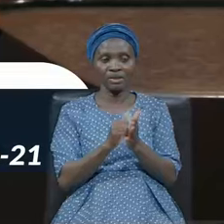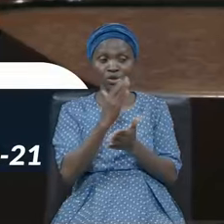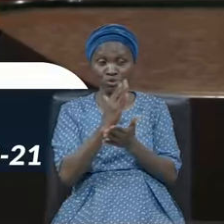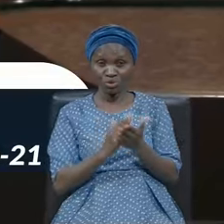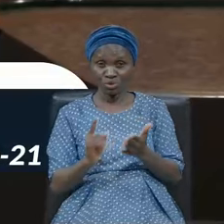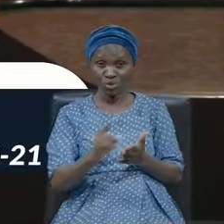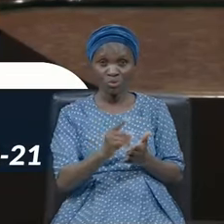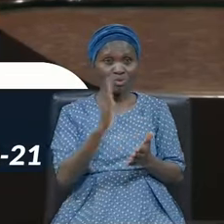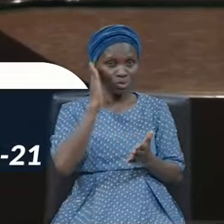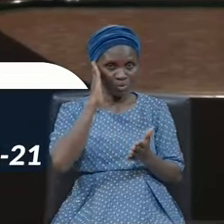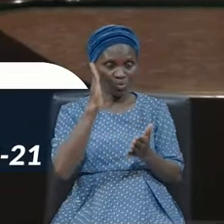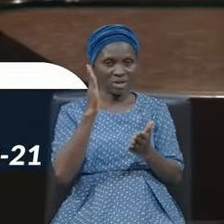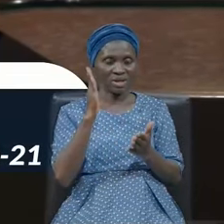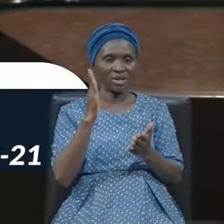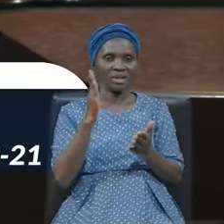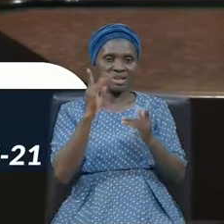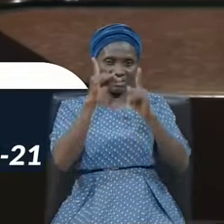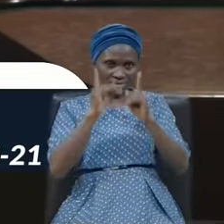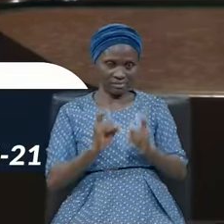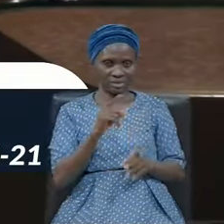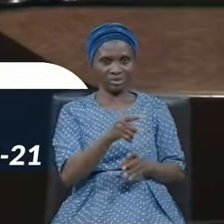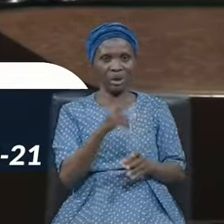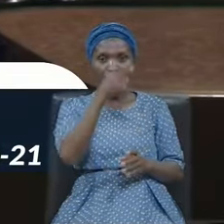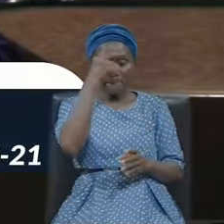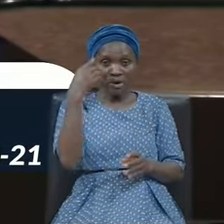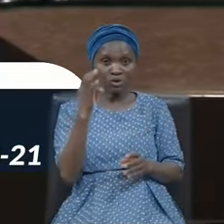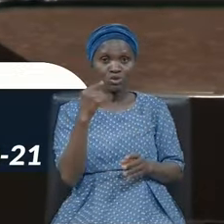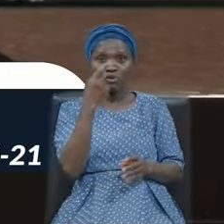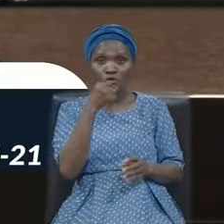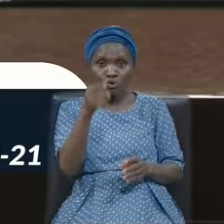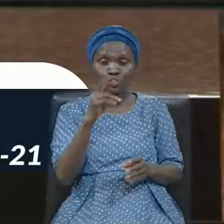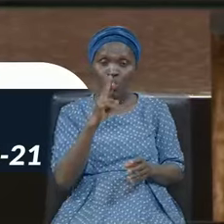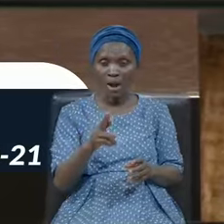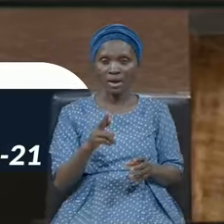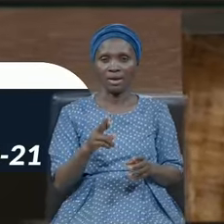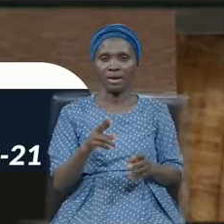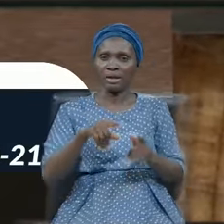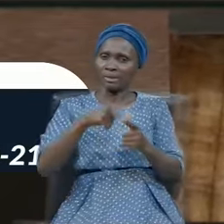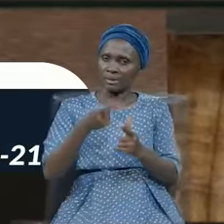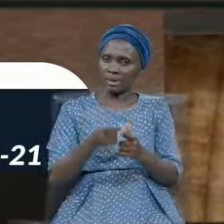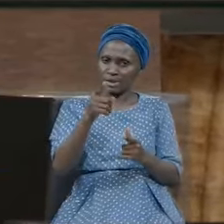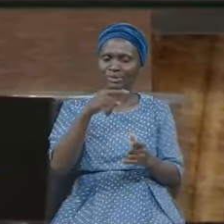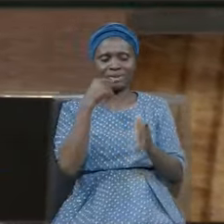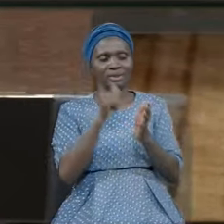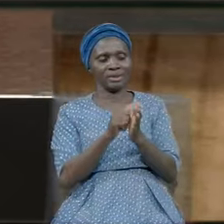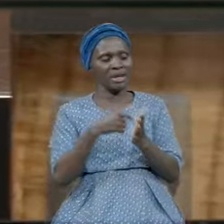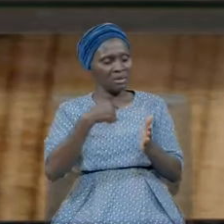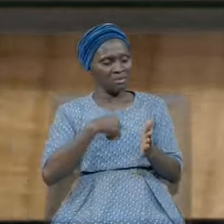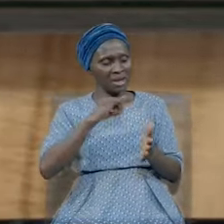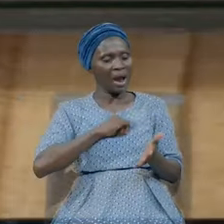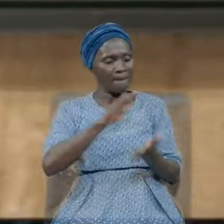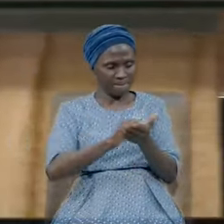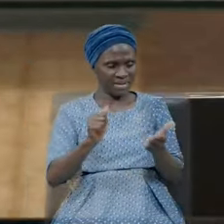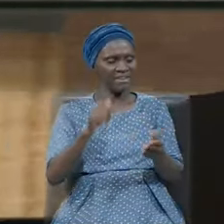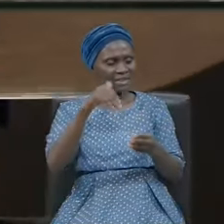va vous éprouver à cause de qui vous êtes et vous dites, je crois au